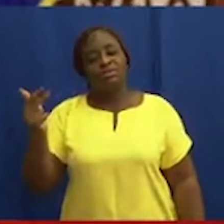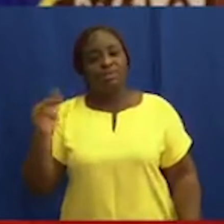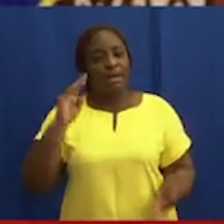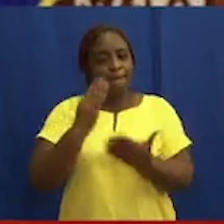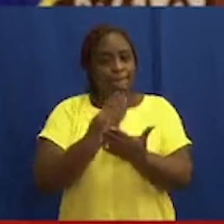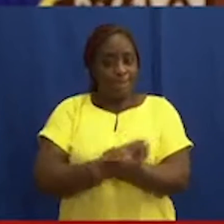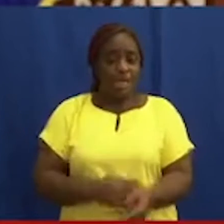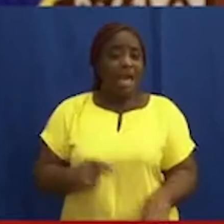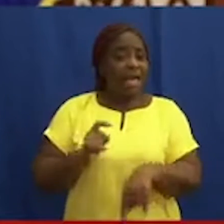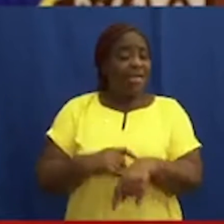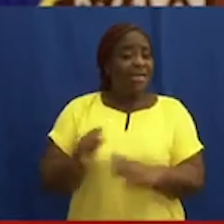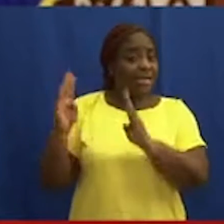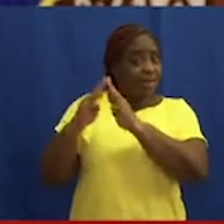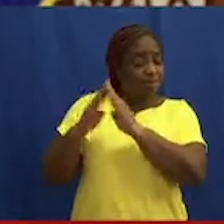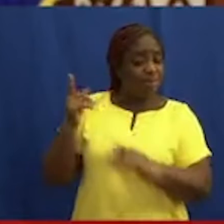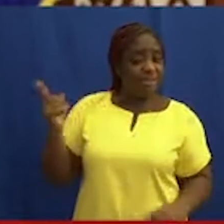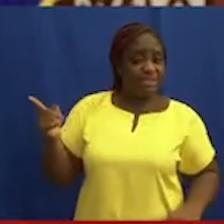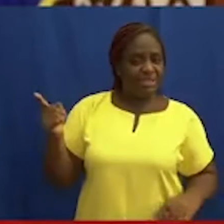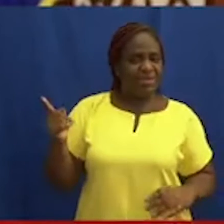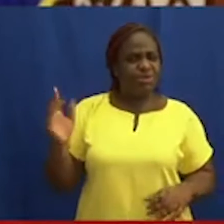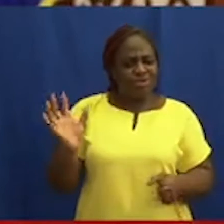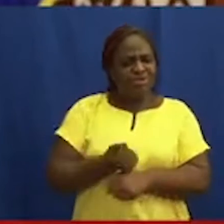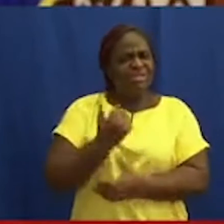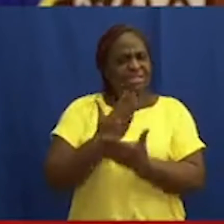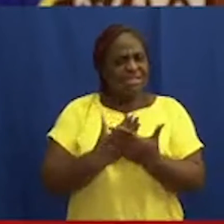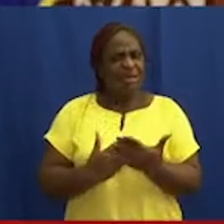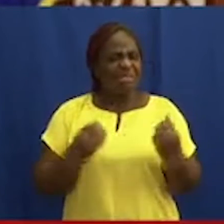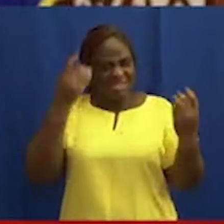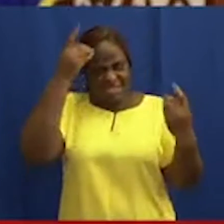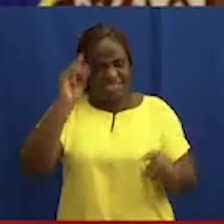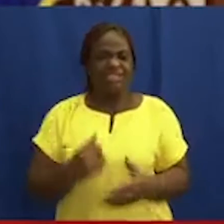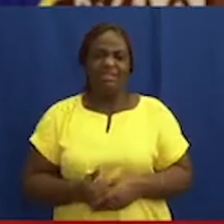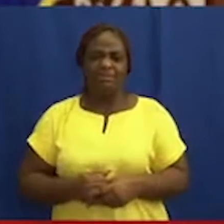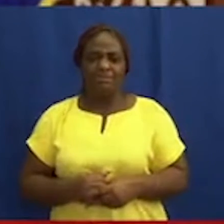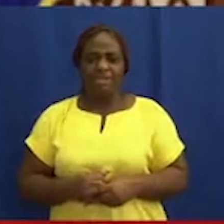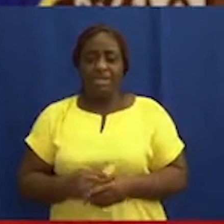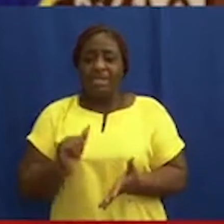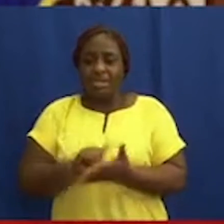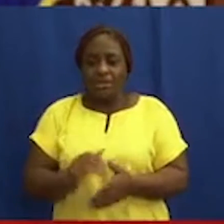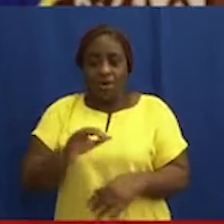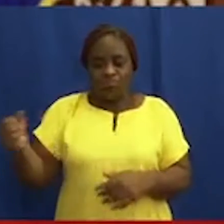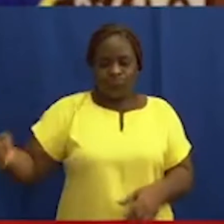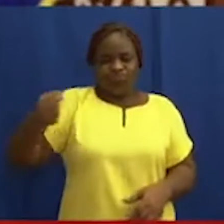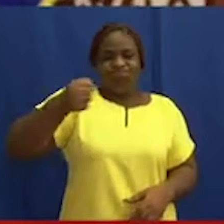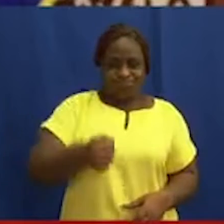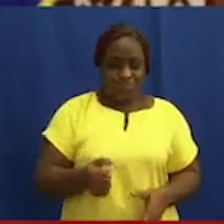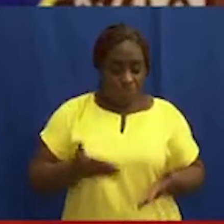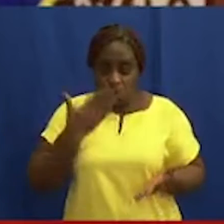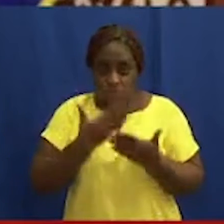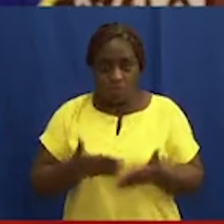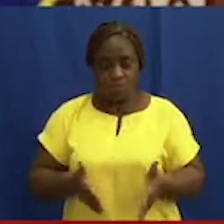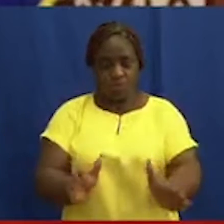cikin yunkuri da muke yi na shirin na 1D1F zamu ga cewa mun dau wasu matakai